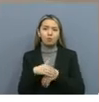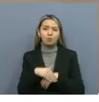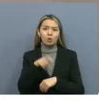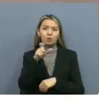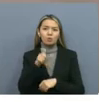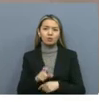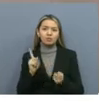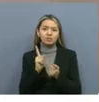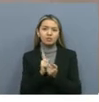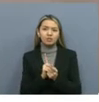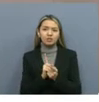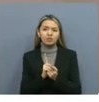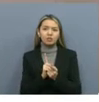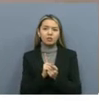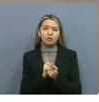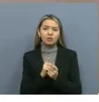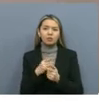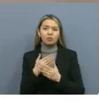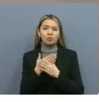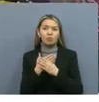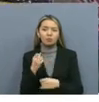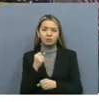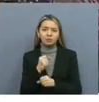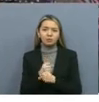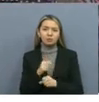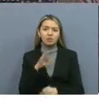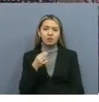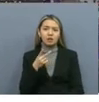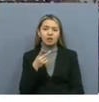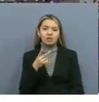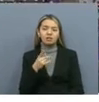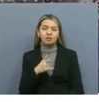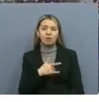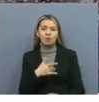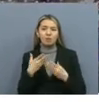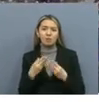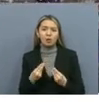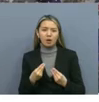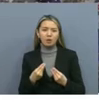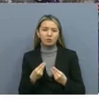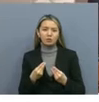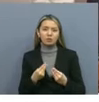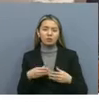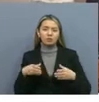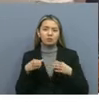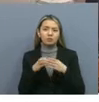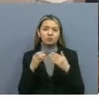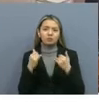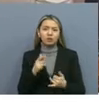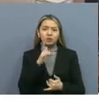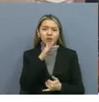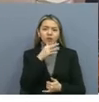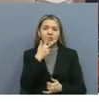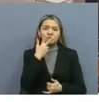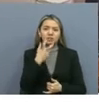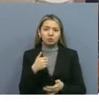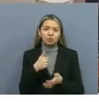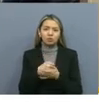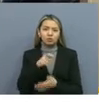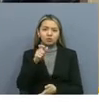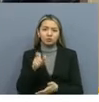өмір сынағына түскендерге қол ұшын созып келеді. Жаны жайсаң, жүрегі жұмсақ жандардан құрылған еріктілер тобында қазіргі таңда 300-ге жуық адам